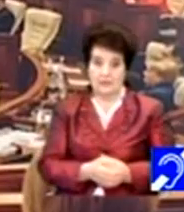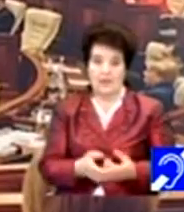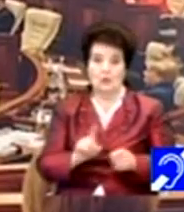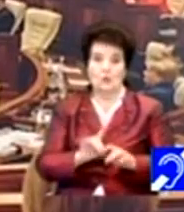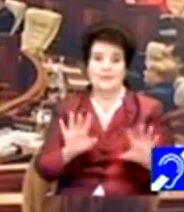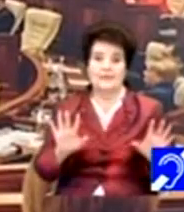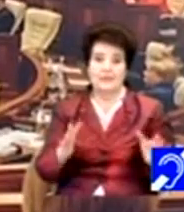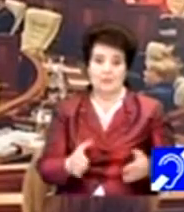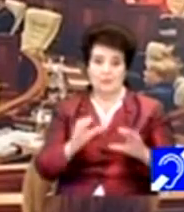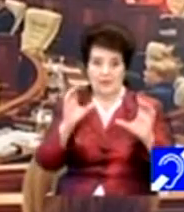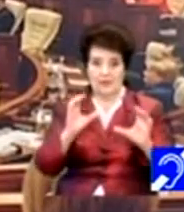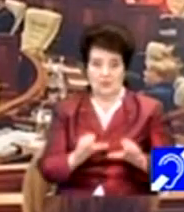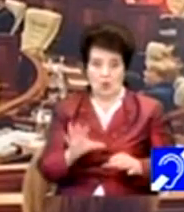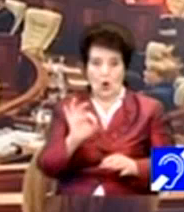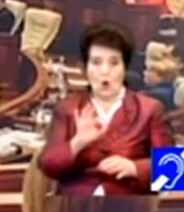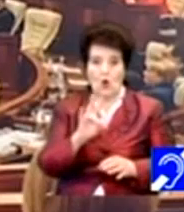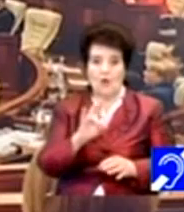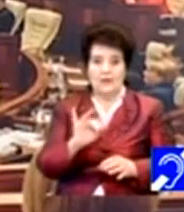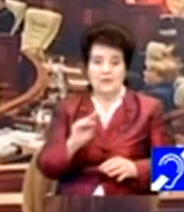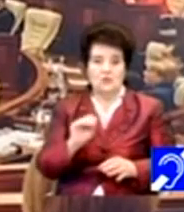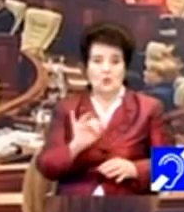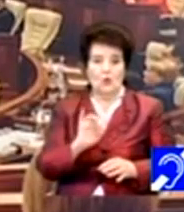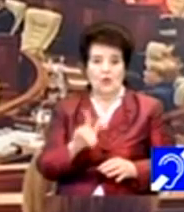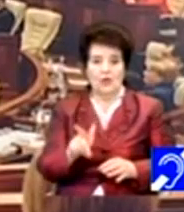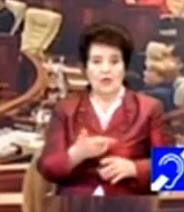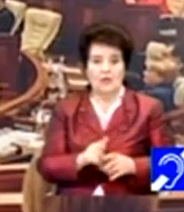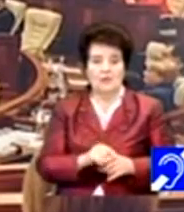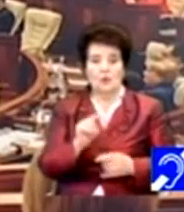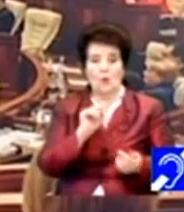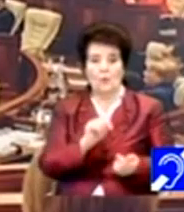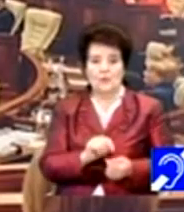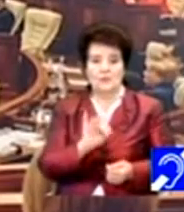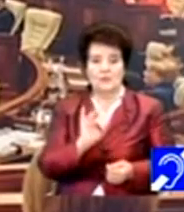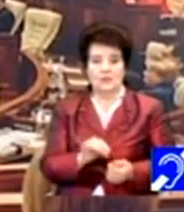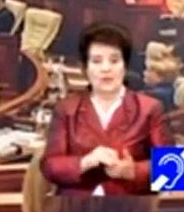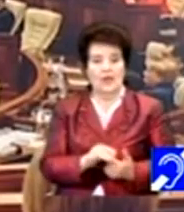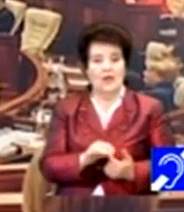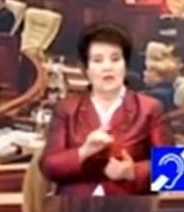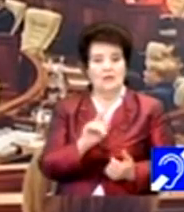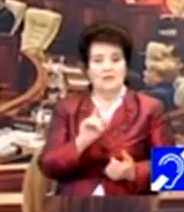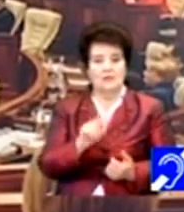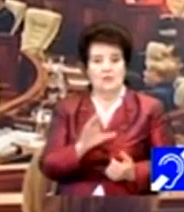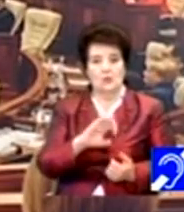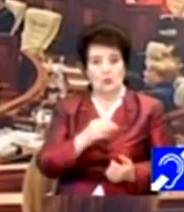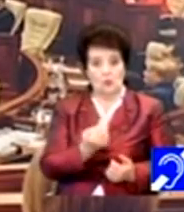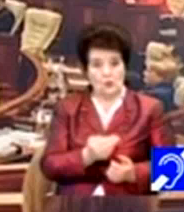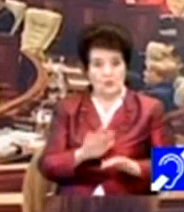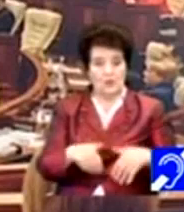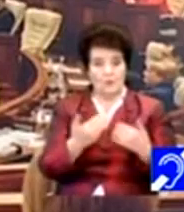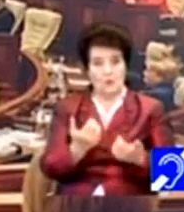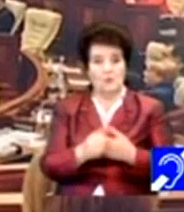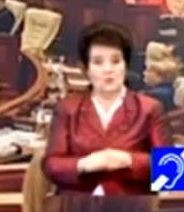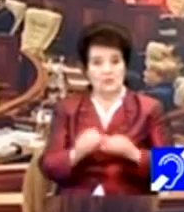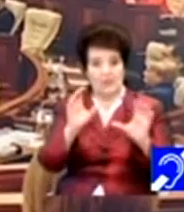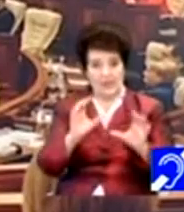se întâmplă din cauza legii ONG-urilor, care este motiv de dispută dintre opoziție și putere. Deputații socialiști au propus modificări